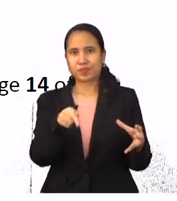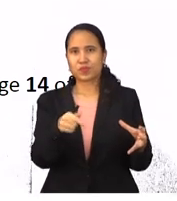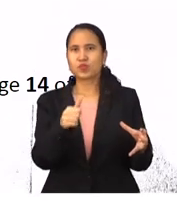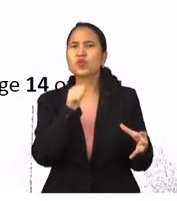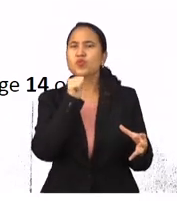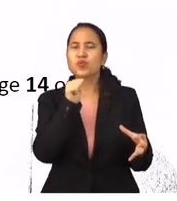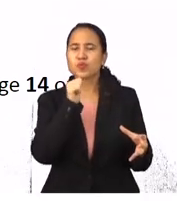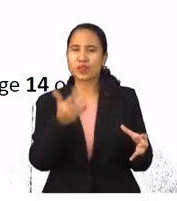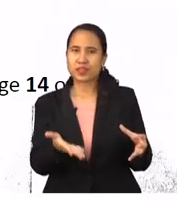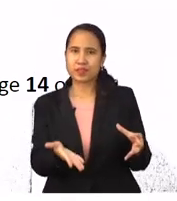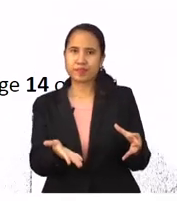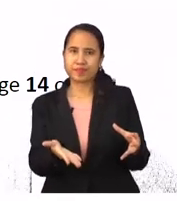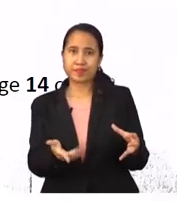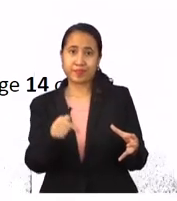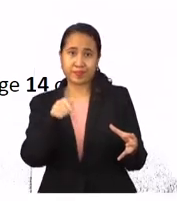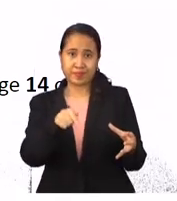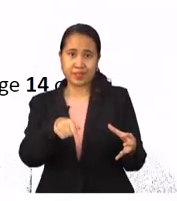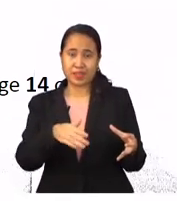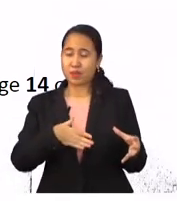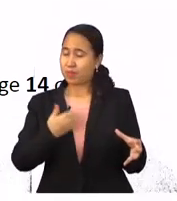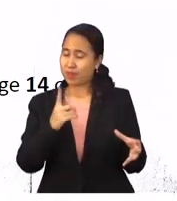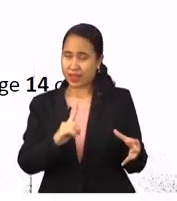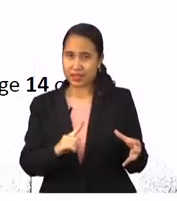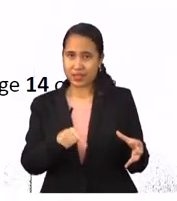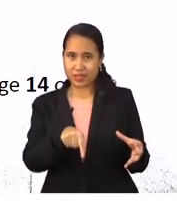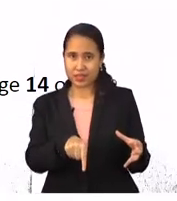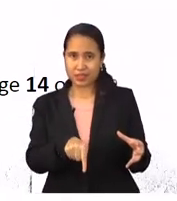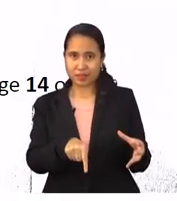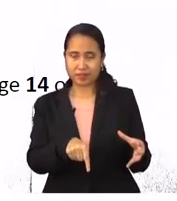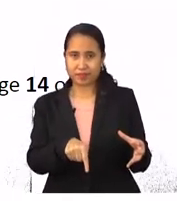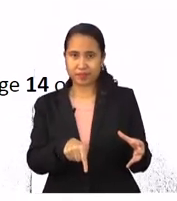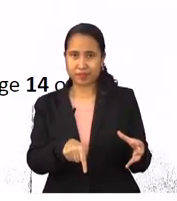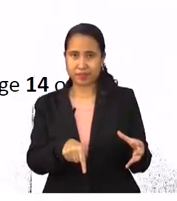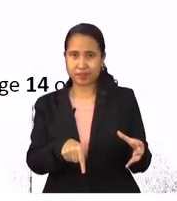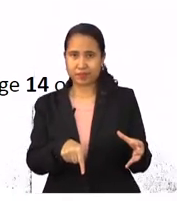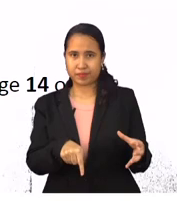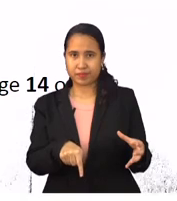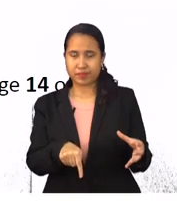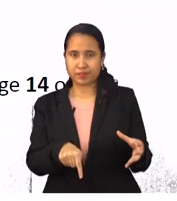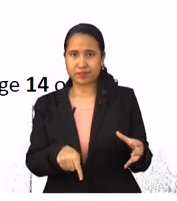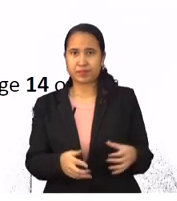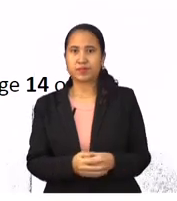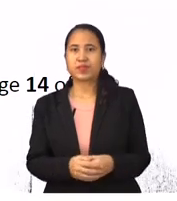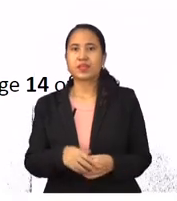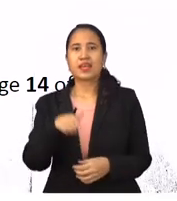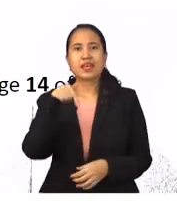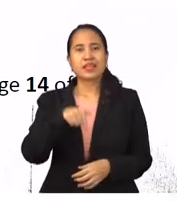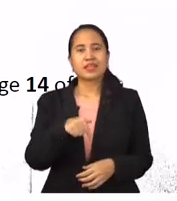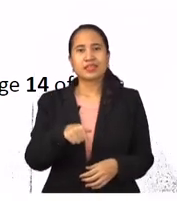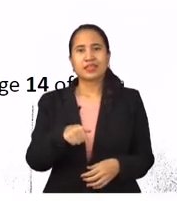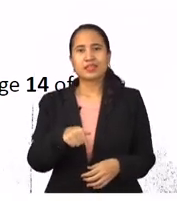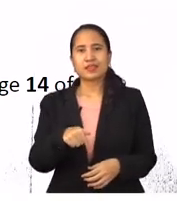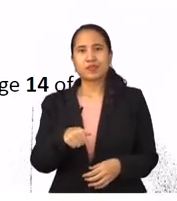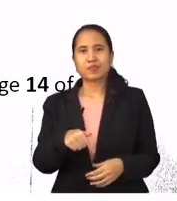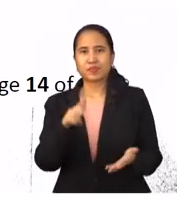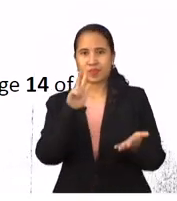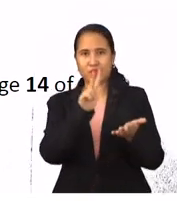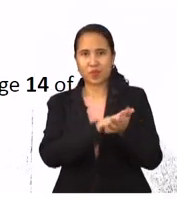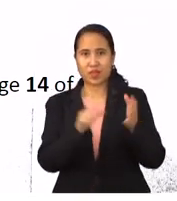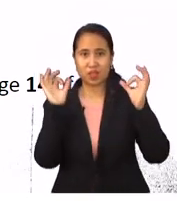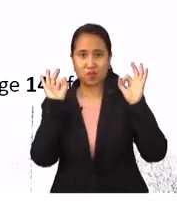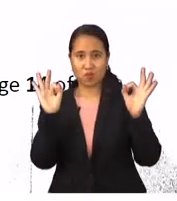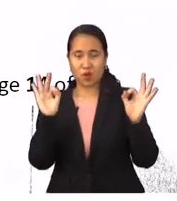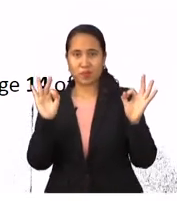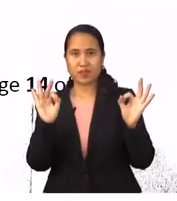In het bijzonder of dit verbod eveneens is gericht tot de wetgever, nu het onderhavige geval betreft een wet in formele